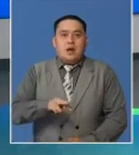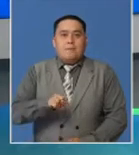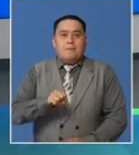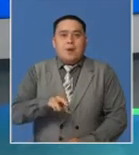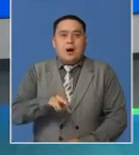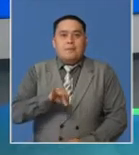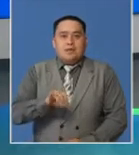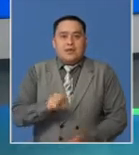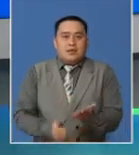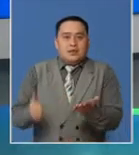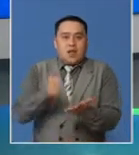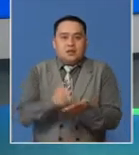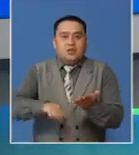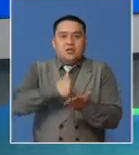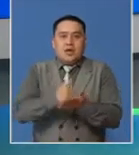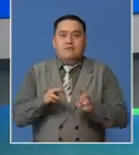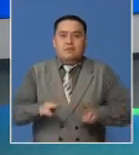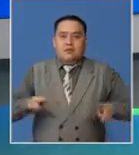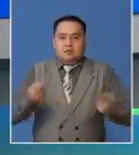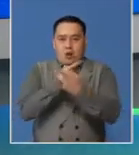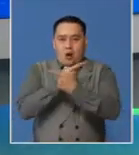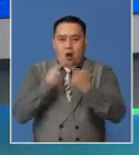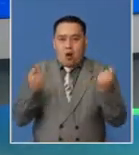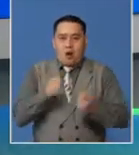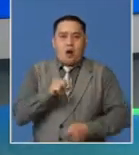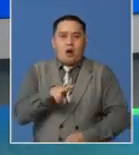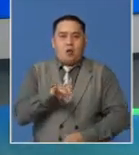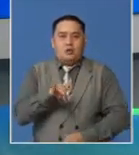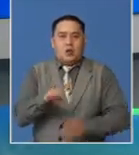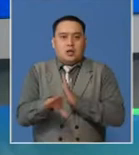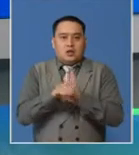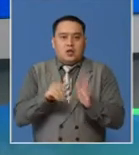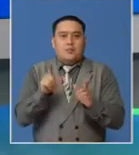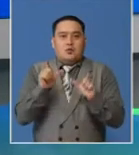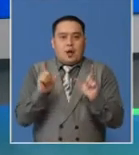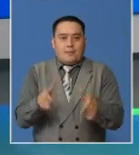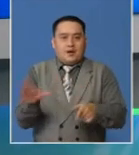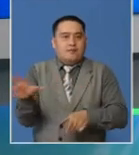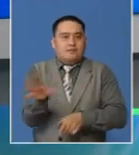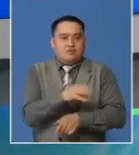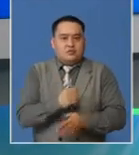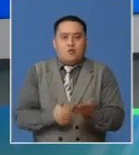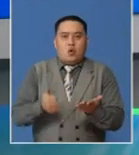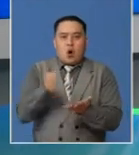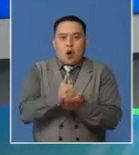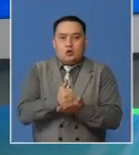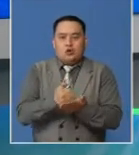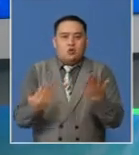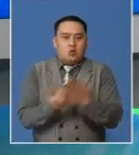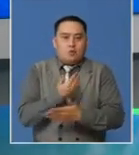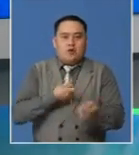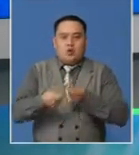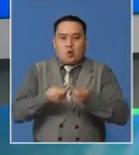Мамин назначен премьер-министром Казахстана, сообщается на официальном сайте Акорды. Депутаты Мажилиса парламента одобрили его кандидатуру на пост нового